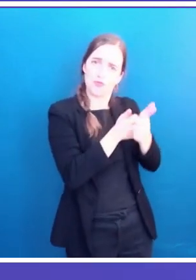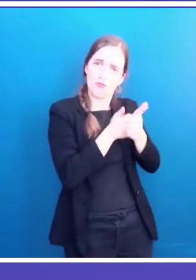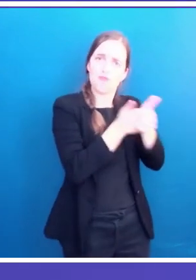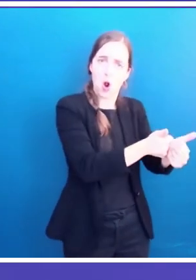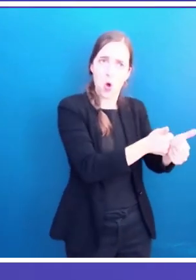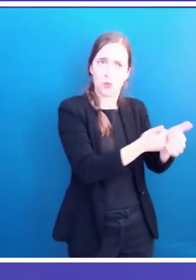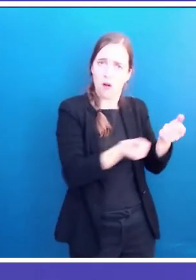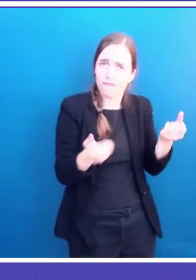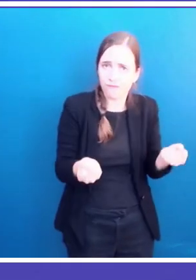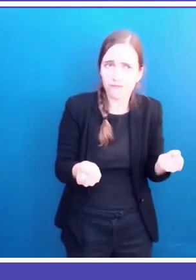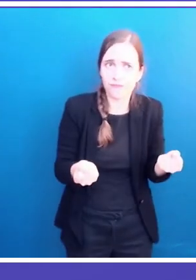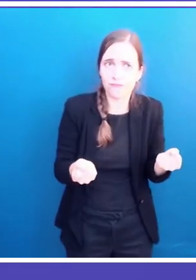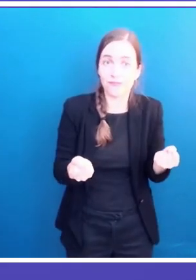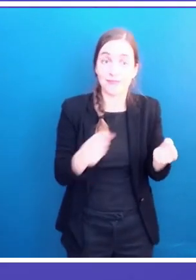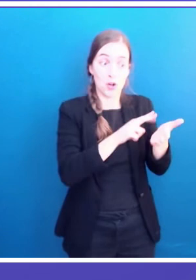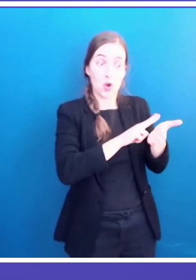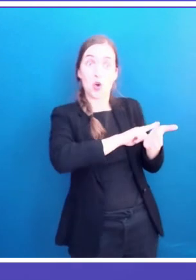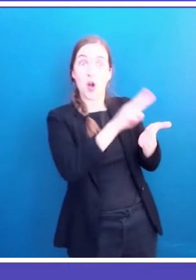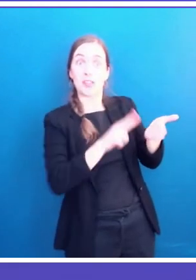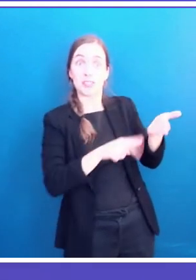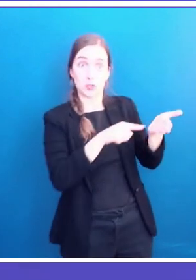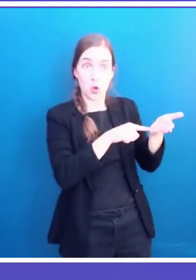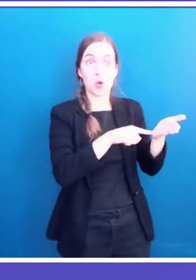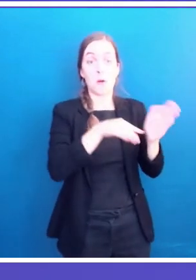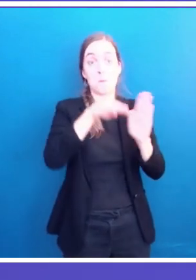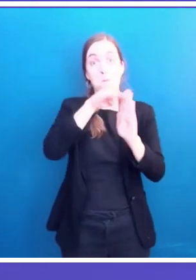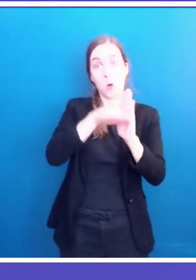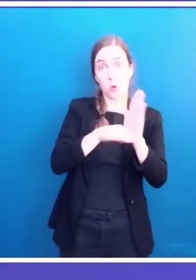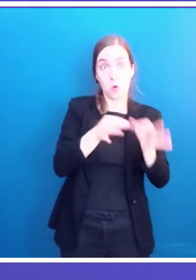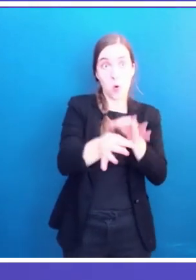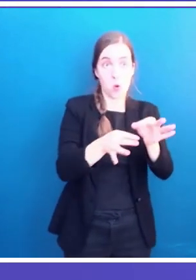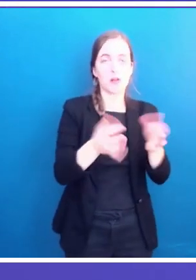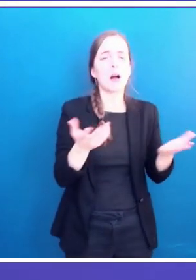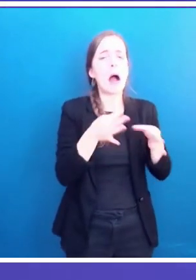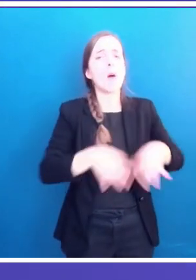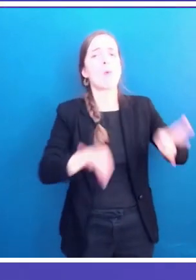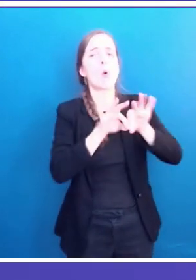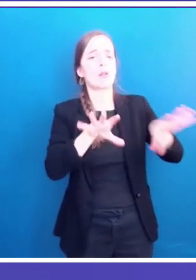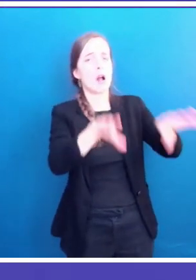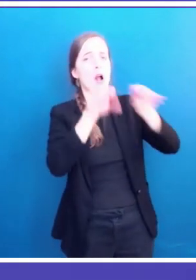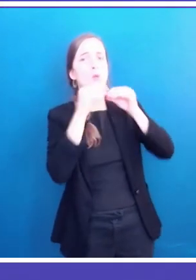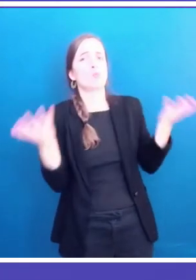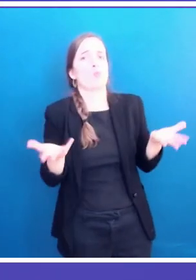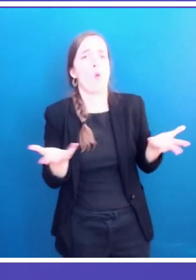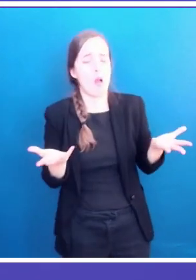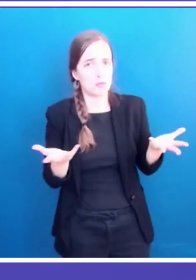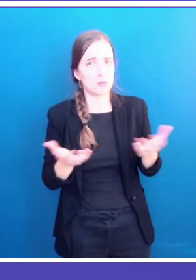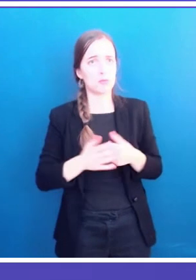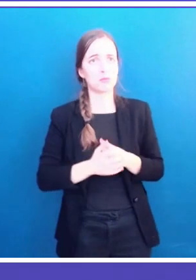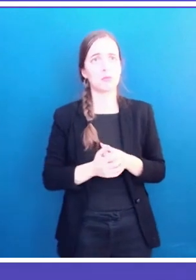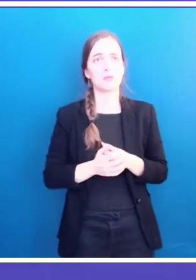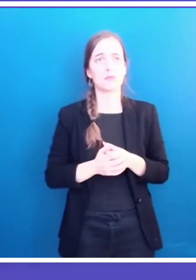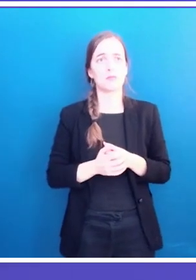والجزء الهام في الاتفاقية والبروتوكول هو الذي يعنى بالشراكة، الشراكة